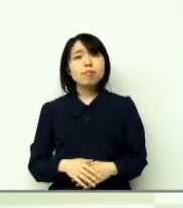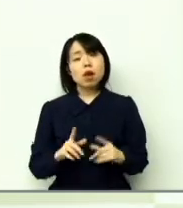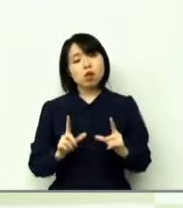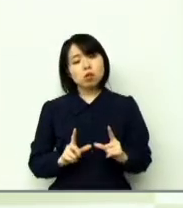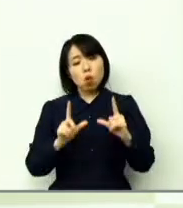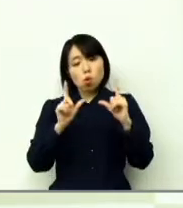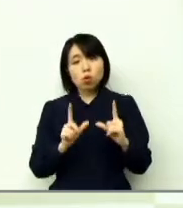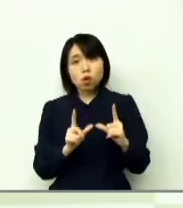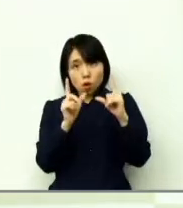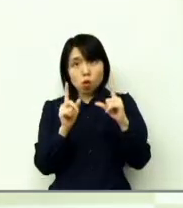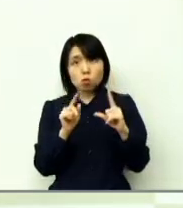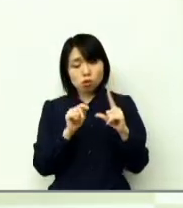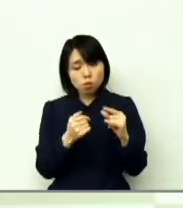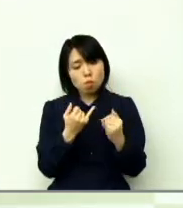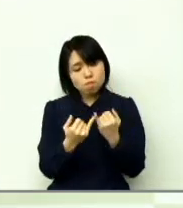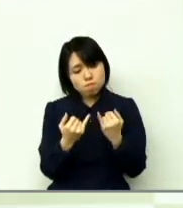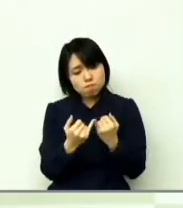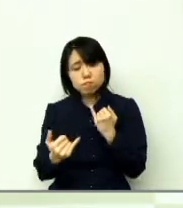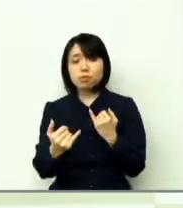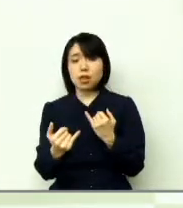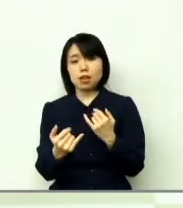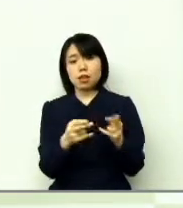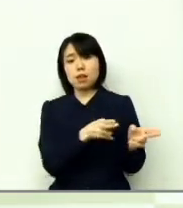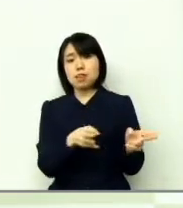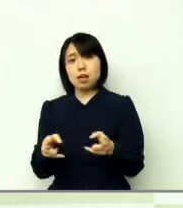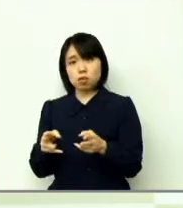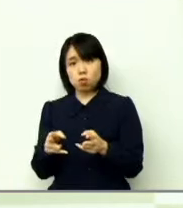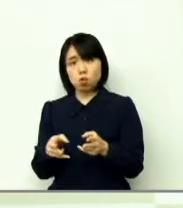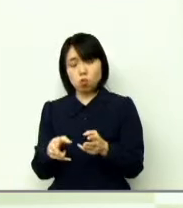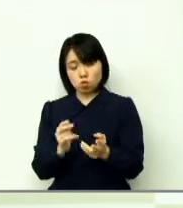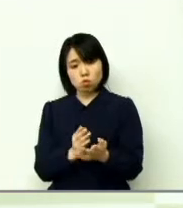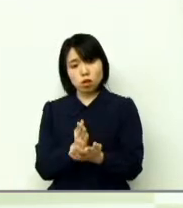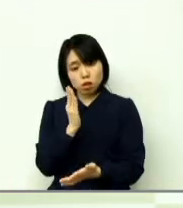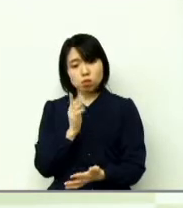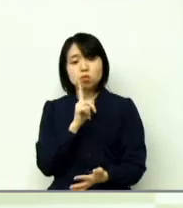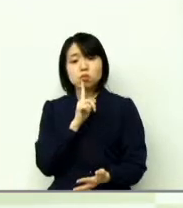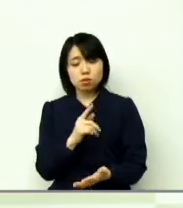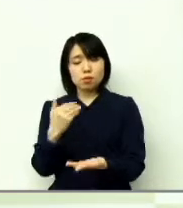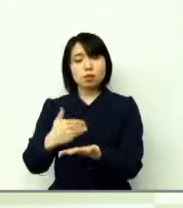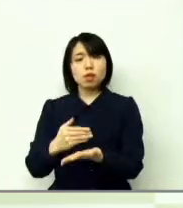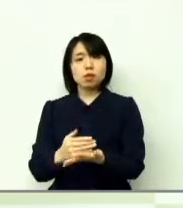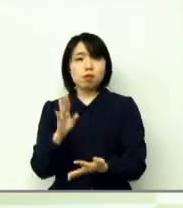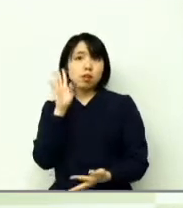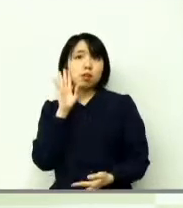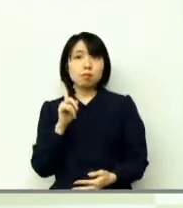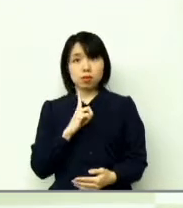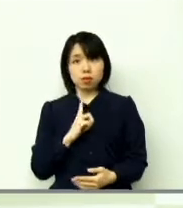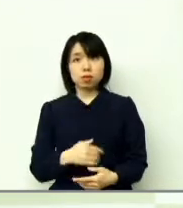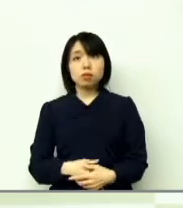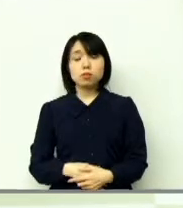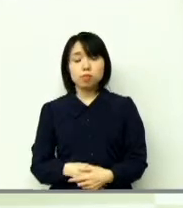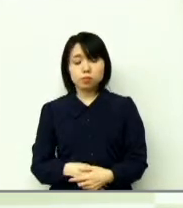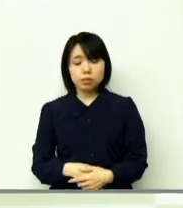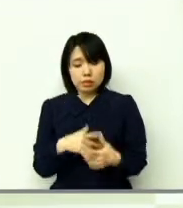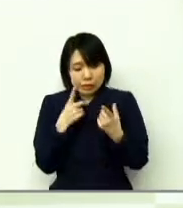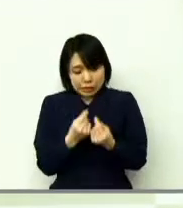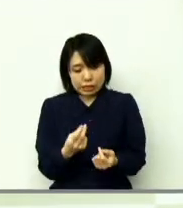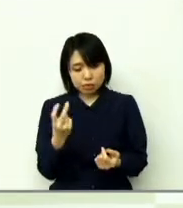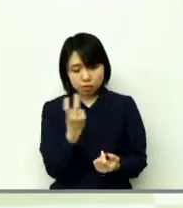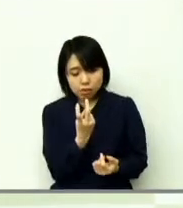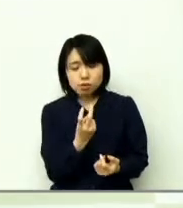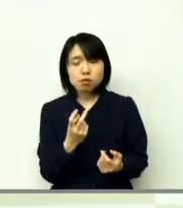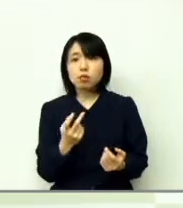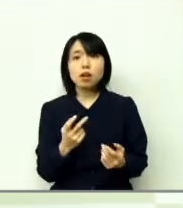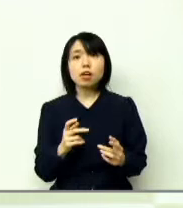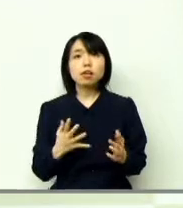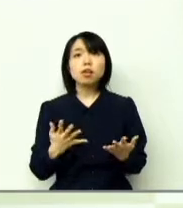を、まあ、やり始めているということは伺っておりますけれども、厳密にちょっと比較をしたことはございませ